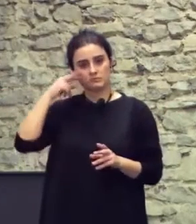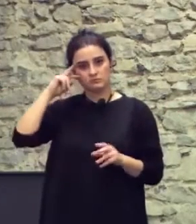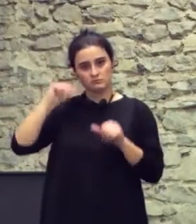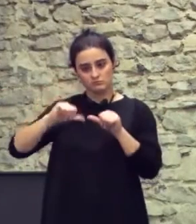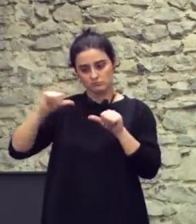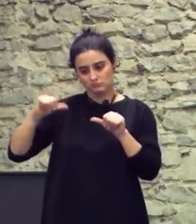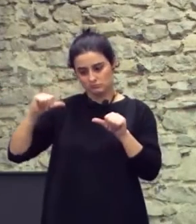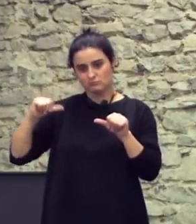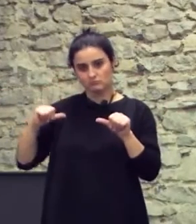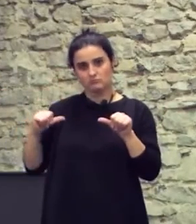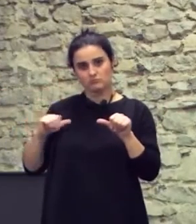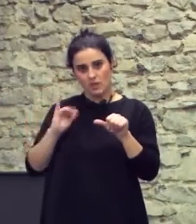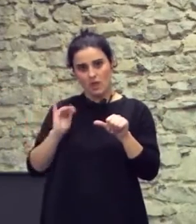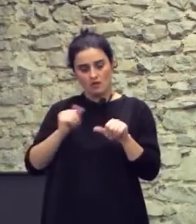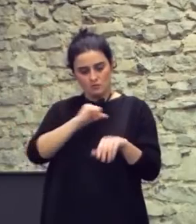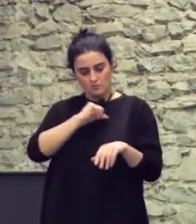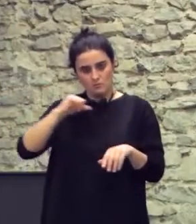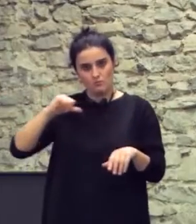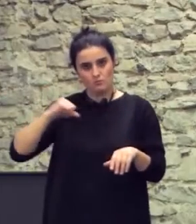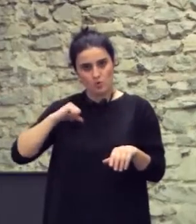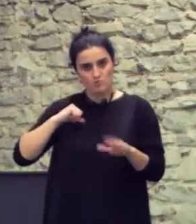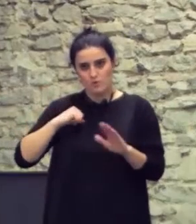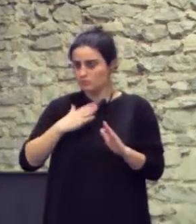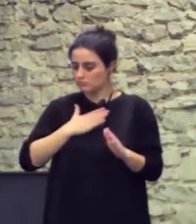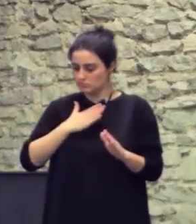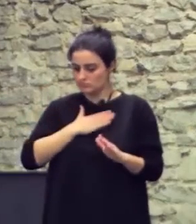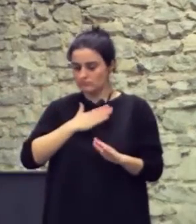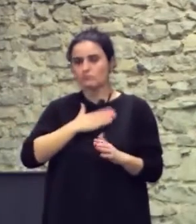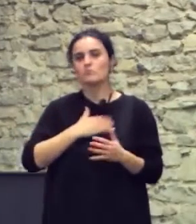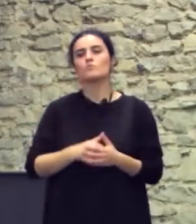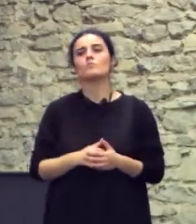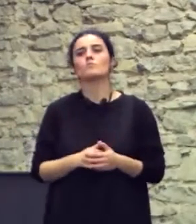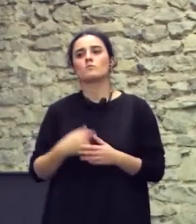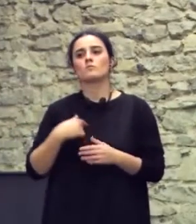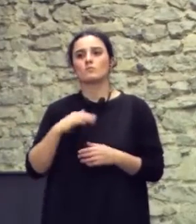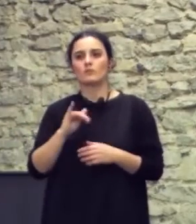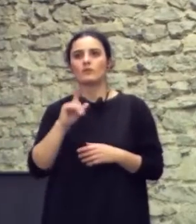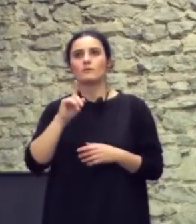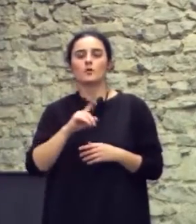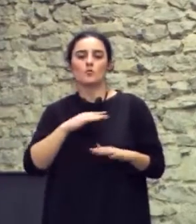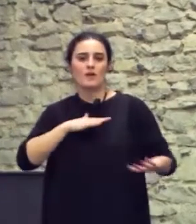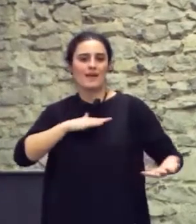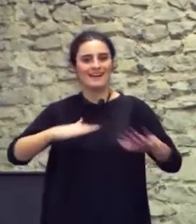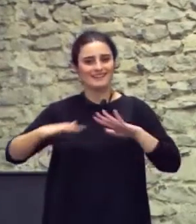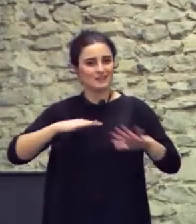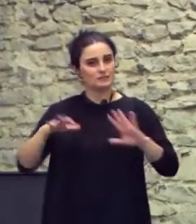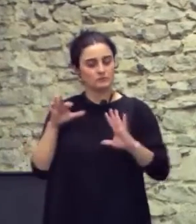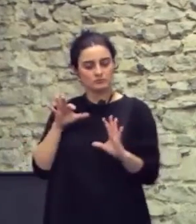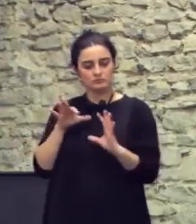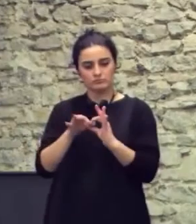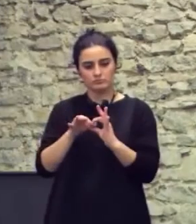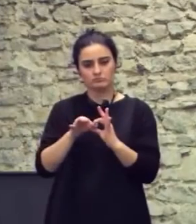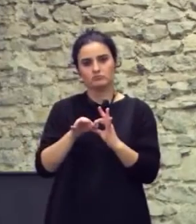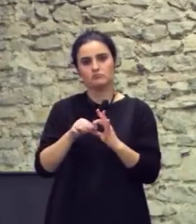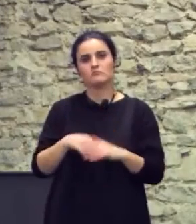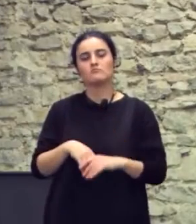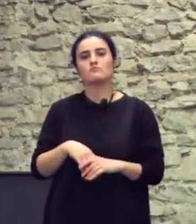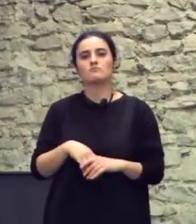esperientzia bat, propioa eta gertukoa, bai daukat aktivismo bat gai honen inguruan, eta bueno, gaur